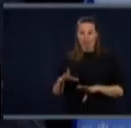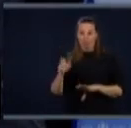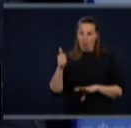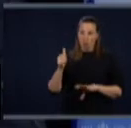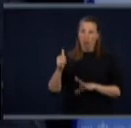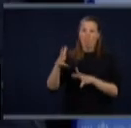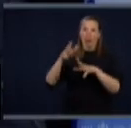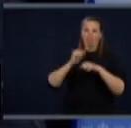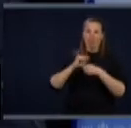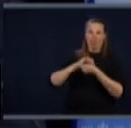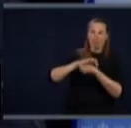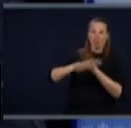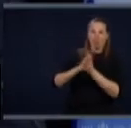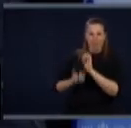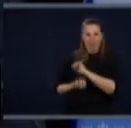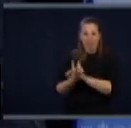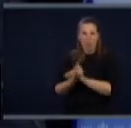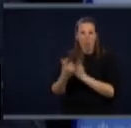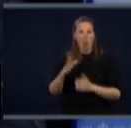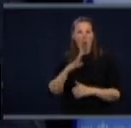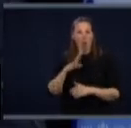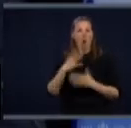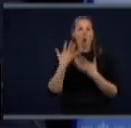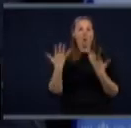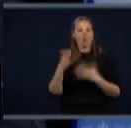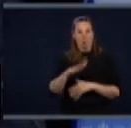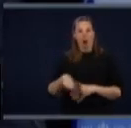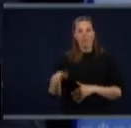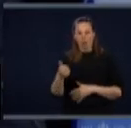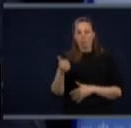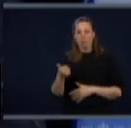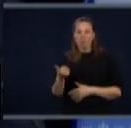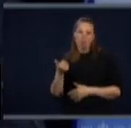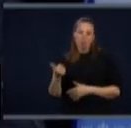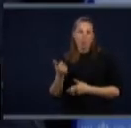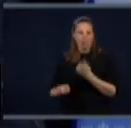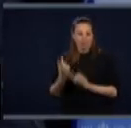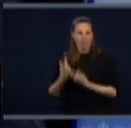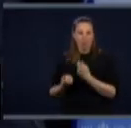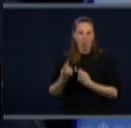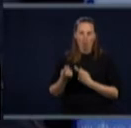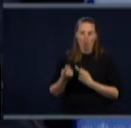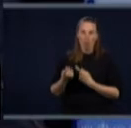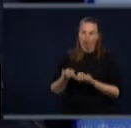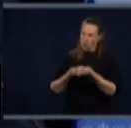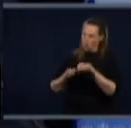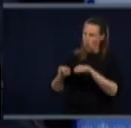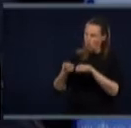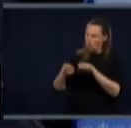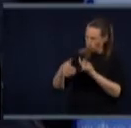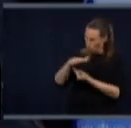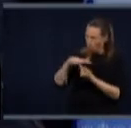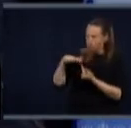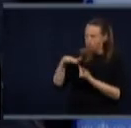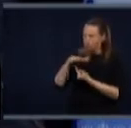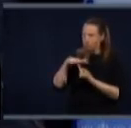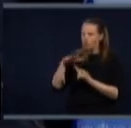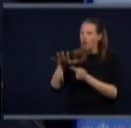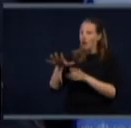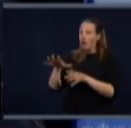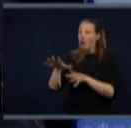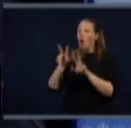malade, qui développerait des symptômes, ou un enfant qui développerait des symptômes, on va gérer ces cas-là comme ce qu'on appelle des éclosions et des agrégats.